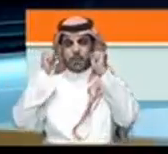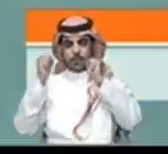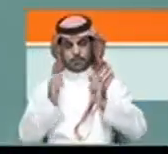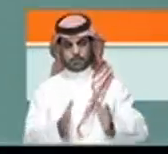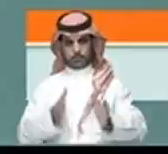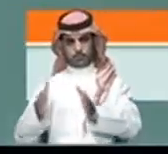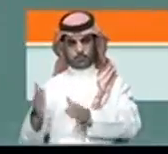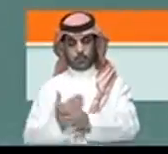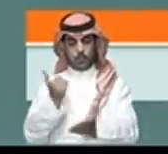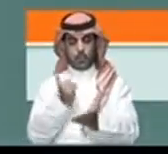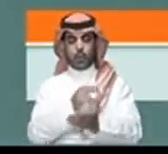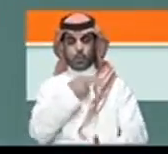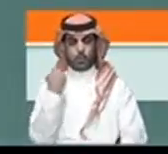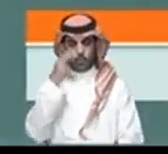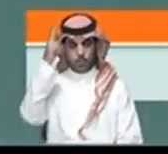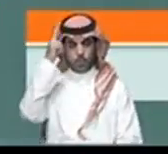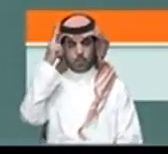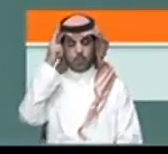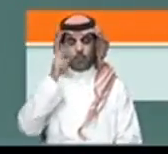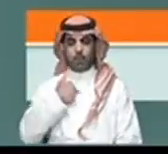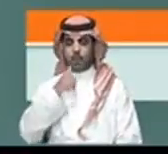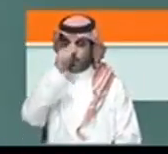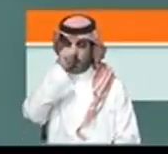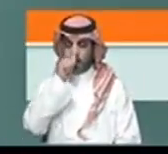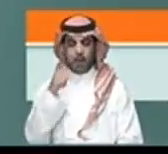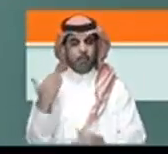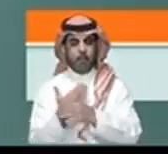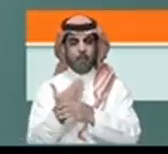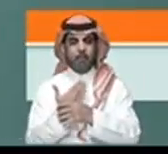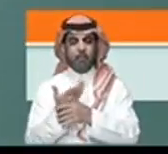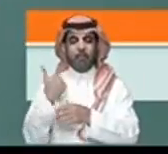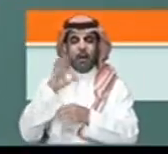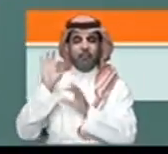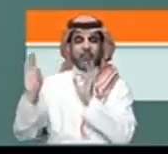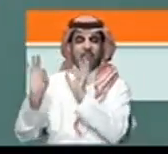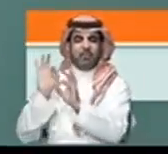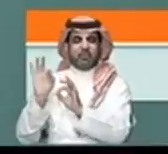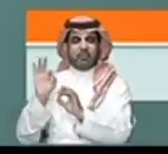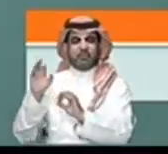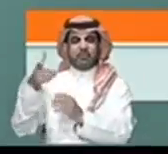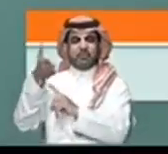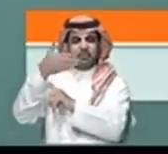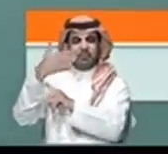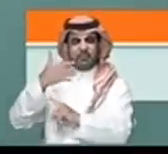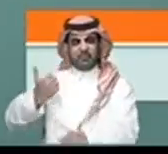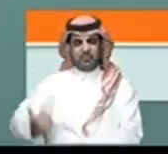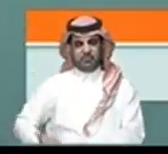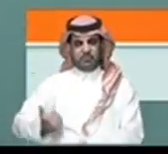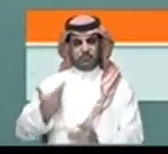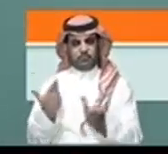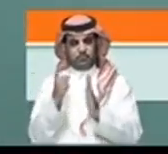وشدد المصدر على ان المملكه وهي تعرب عن ادانتها لهذه الاحداث التي تتنافى مع ابسط قواعد